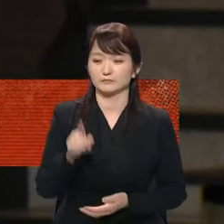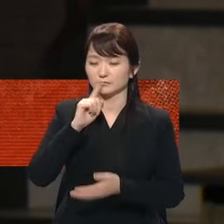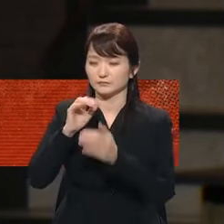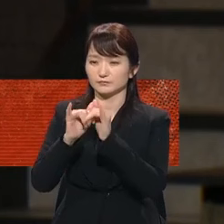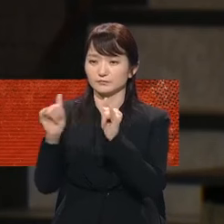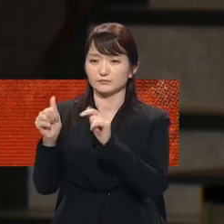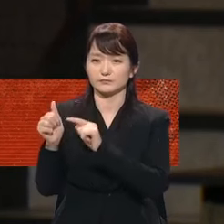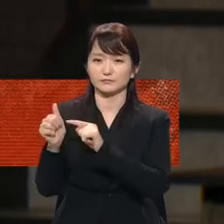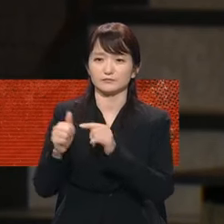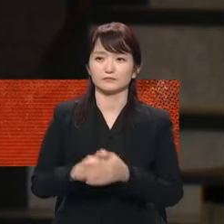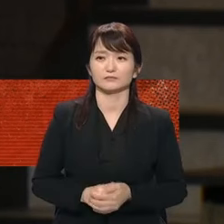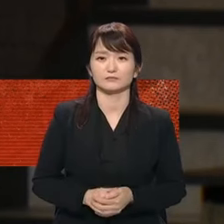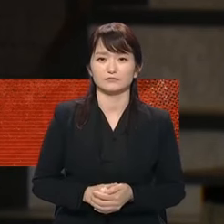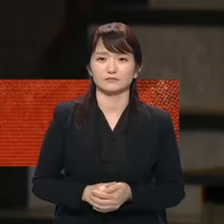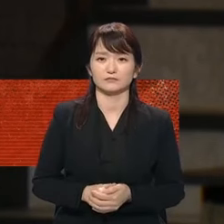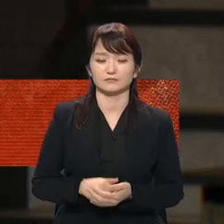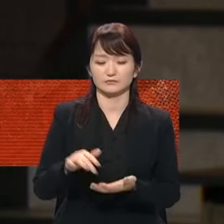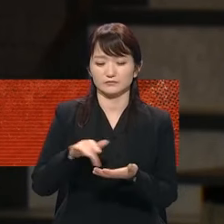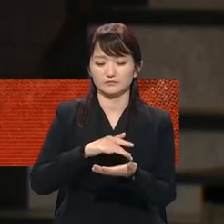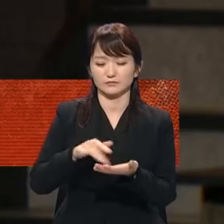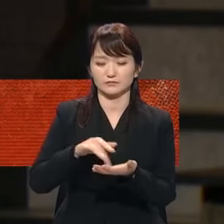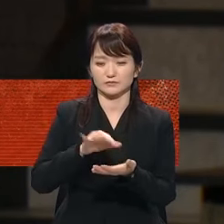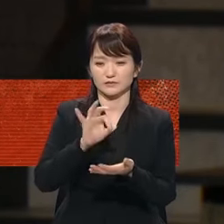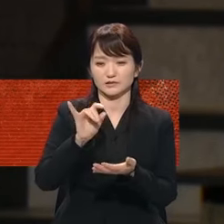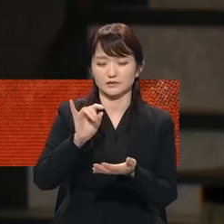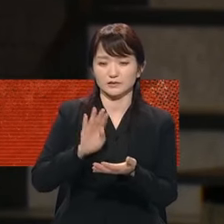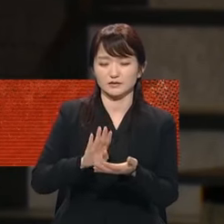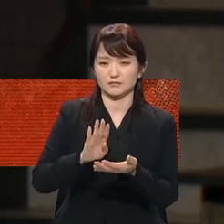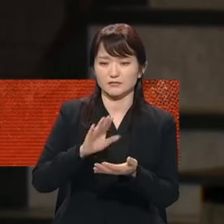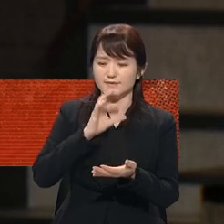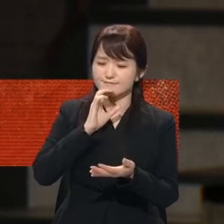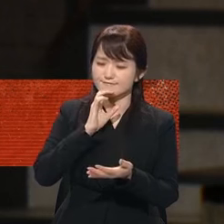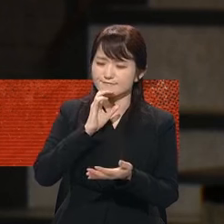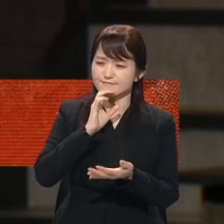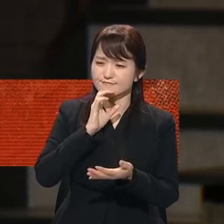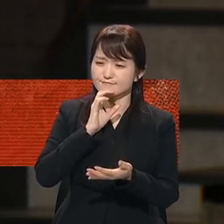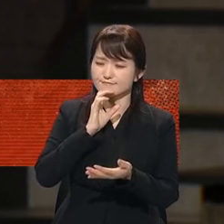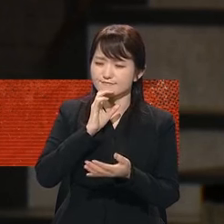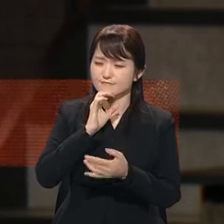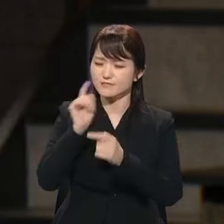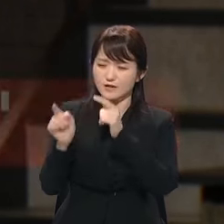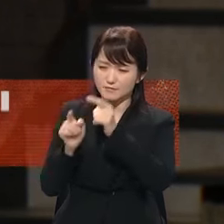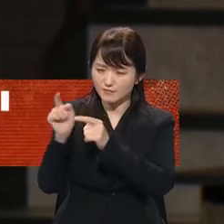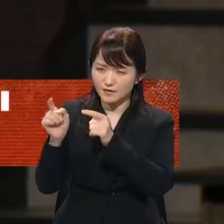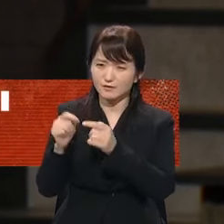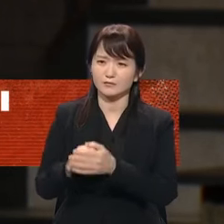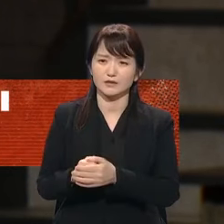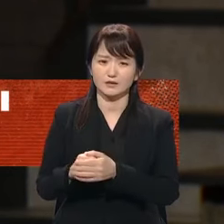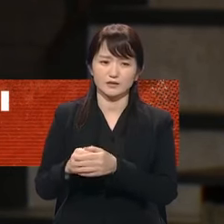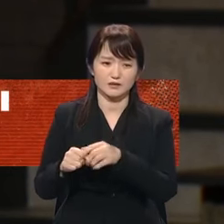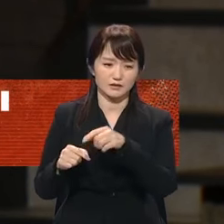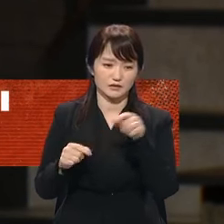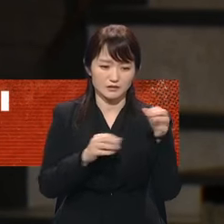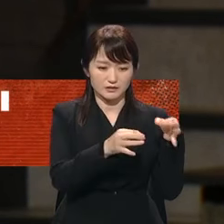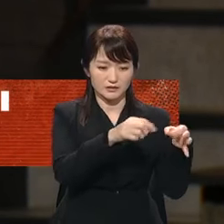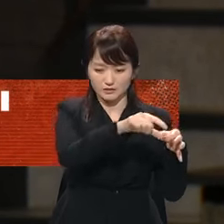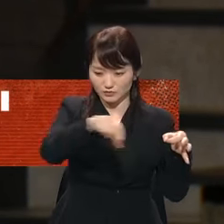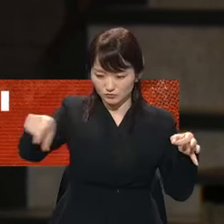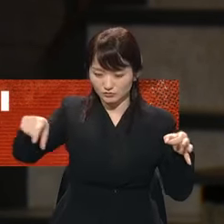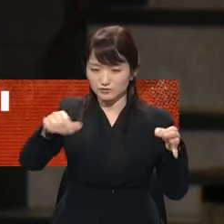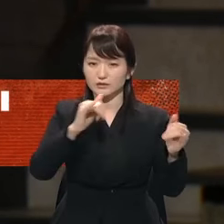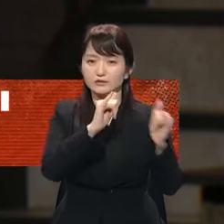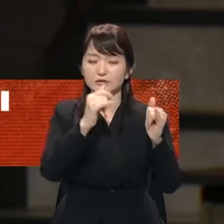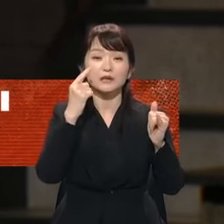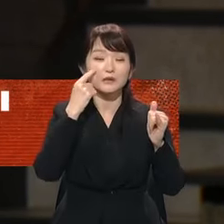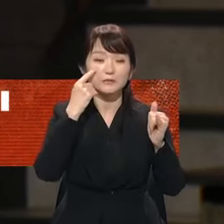배달 앱 그 업체에다가 항의를 했고 그 업체는 그 책임자하고 통화를 갖다가 해보겠다 이렇게 얘기를 했는데 실제로 이제